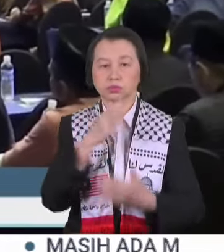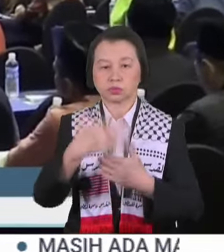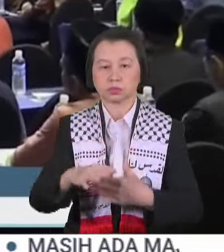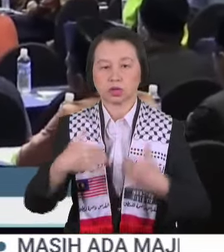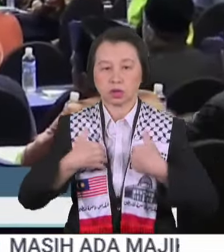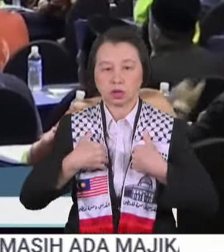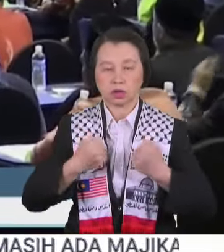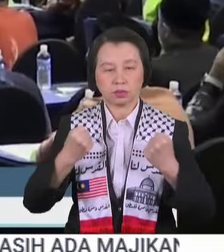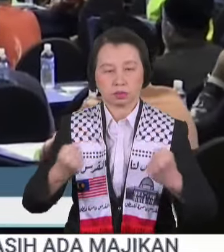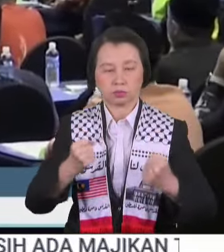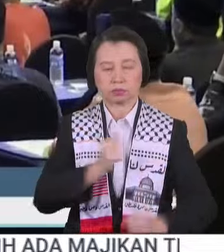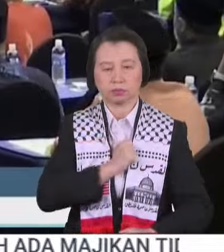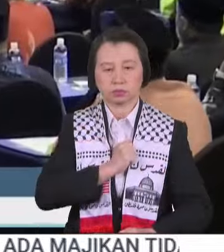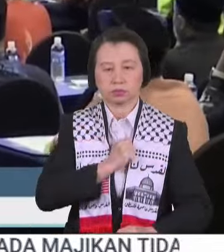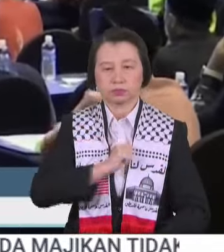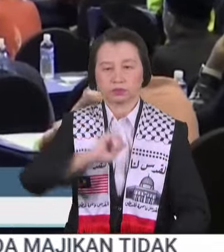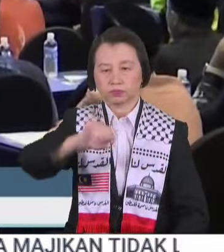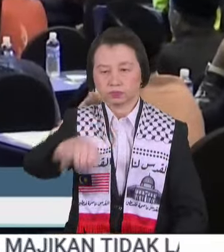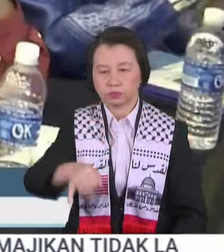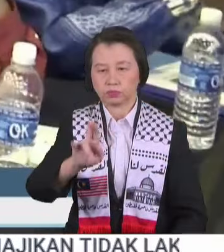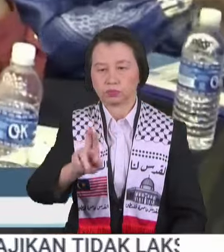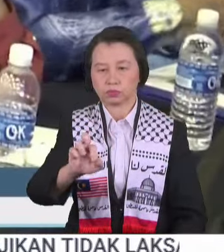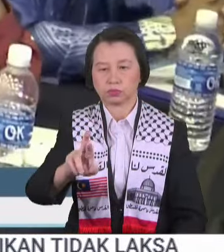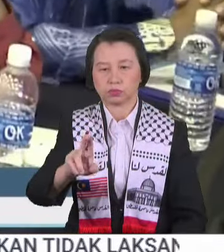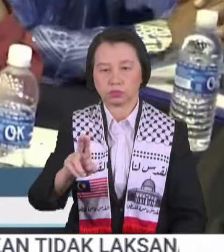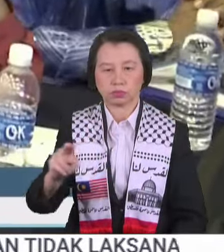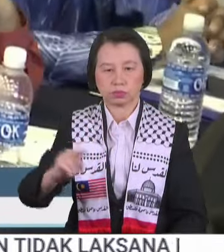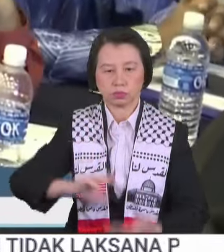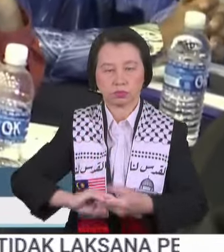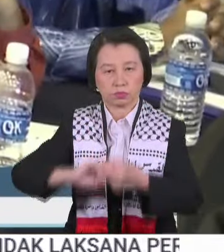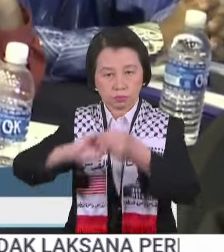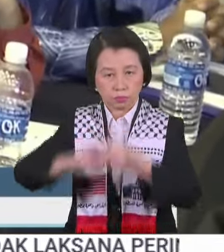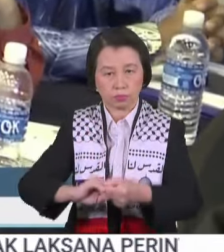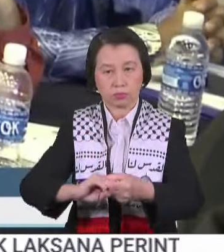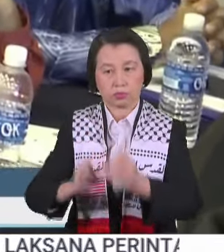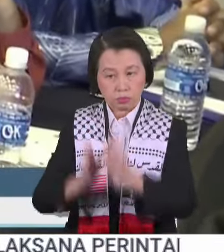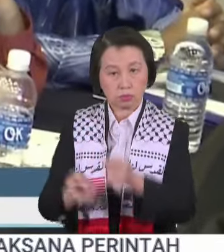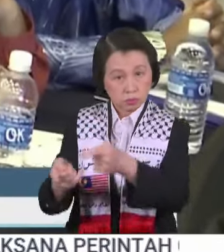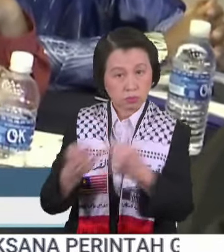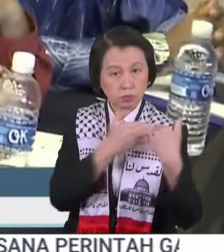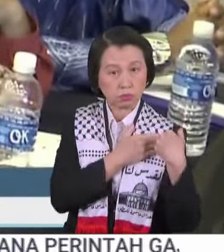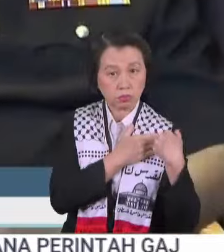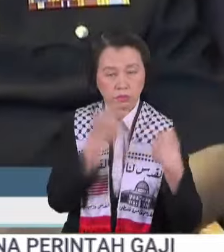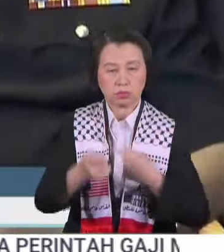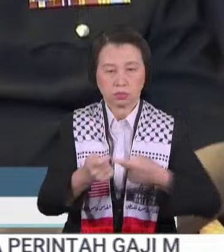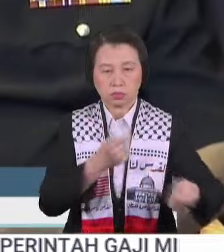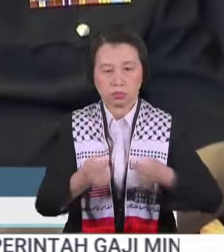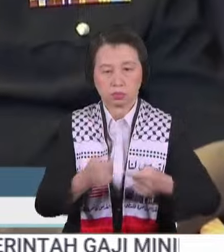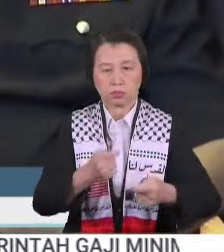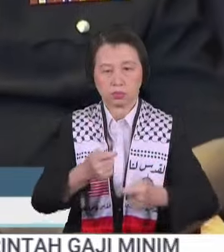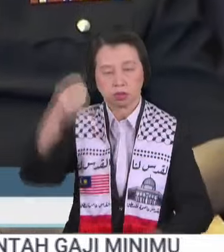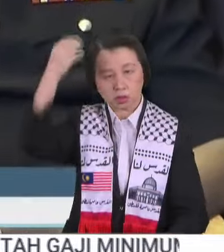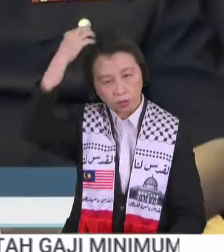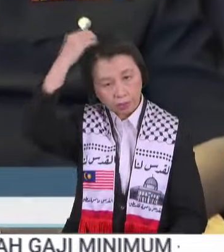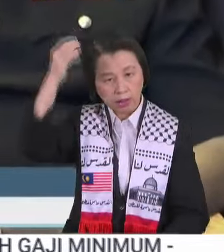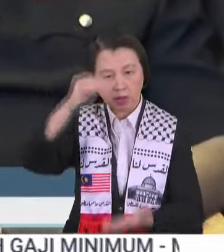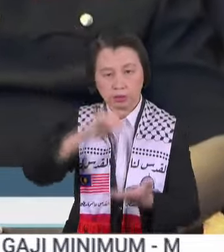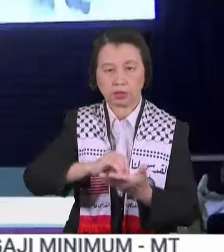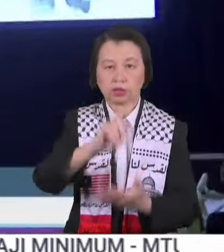seminar pemantapan jati diri juru nikah bahagian Tawau 2024 anjuran bahagian pentadbiran syariah Jahins di